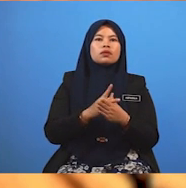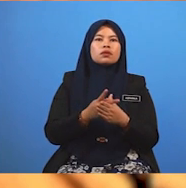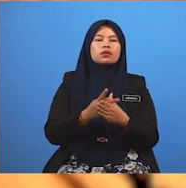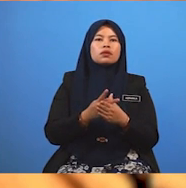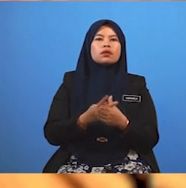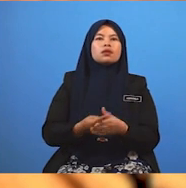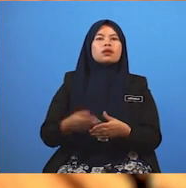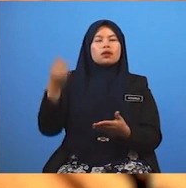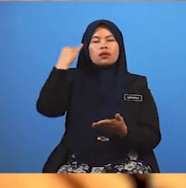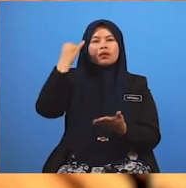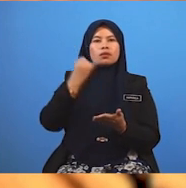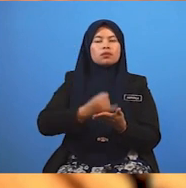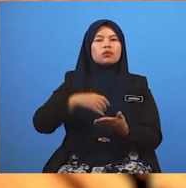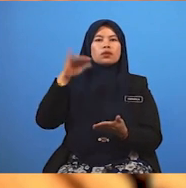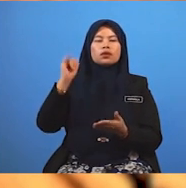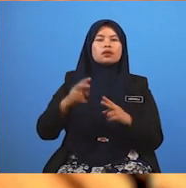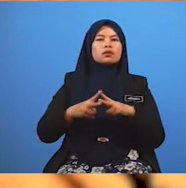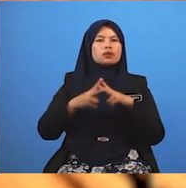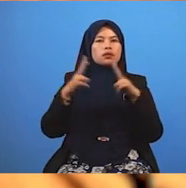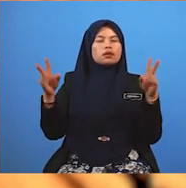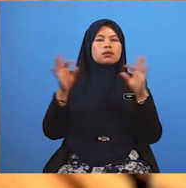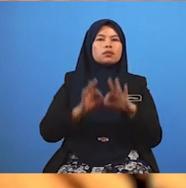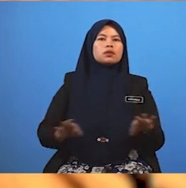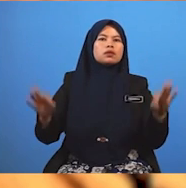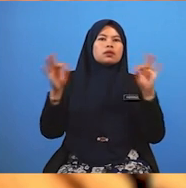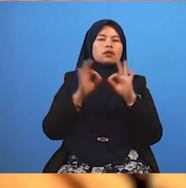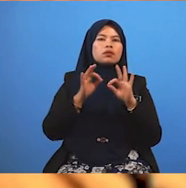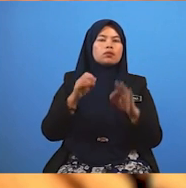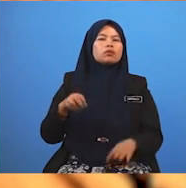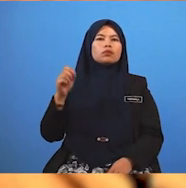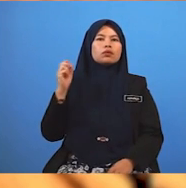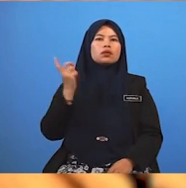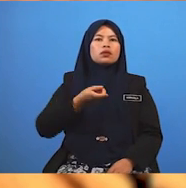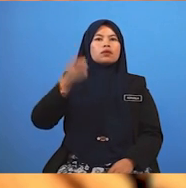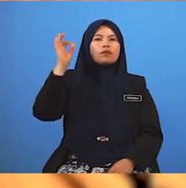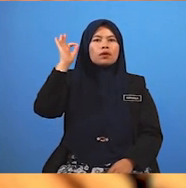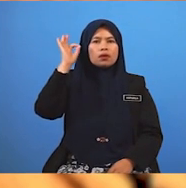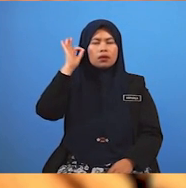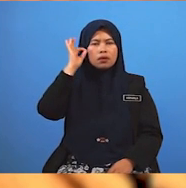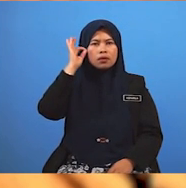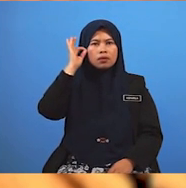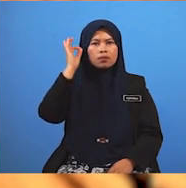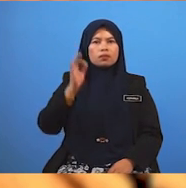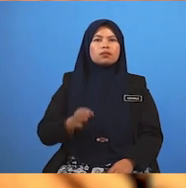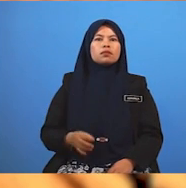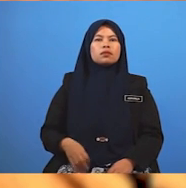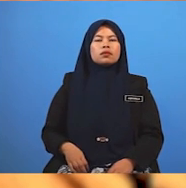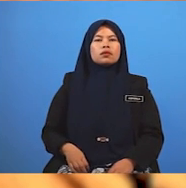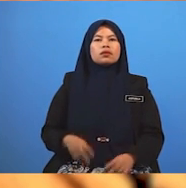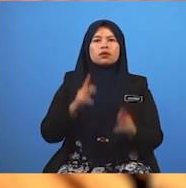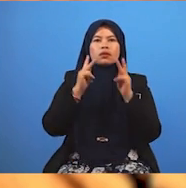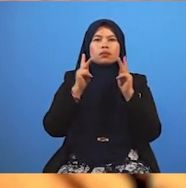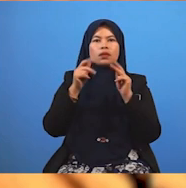sangat penting untuk kita memahami dan menghayati kalamullah yang agung dari ayat 1 hingga